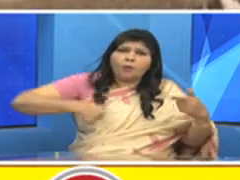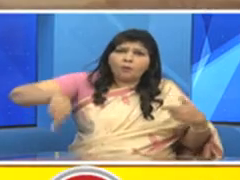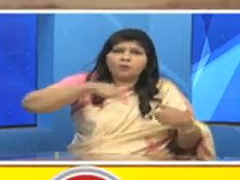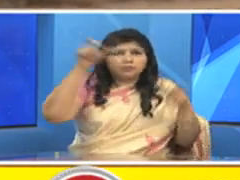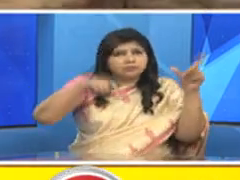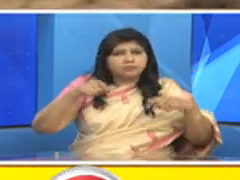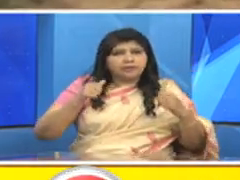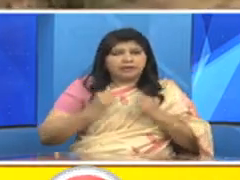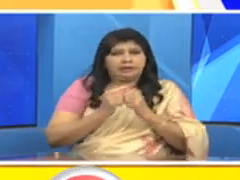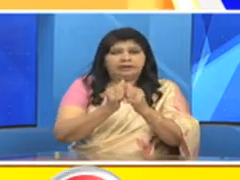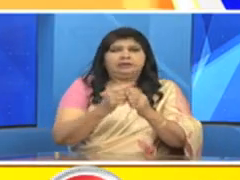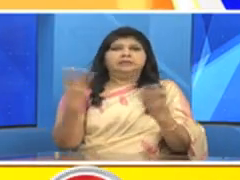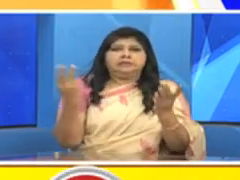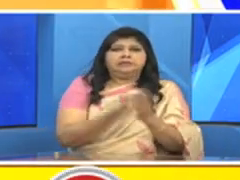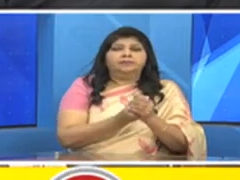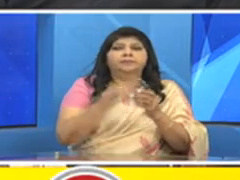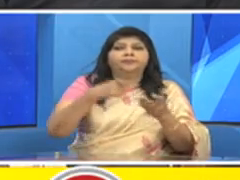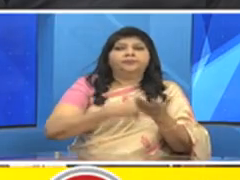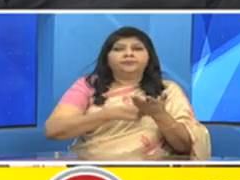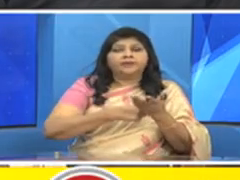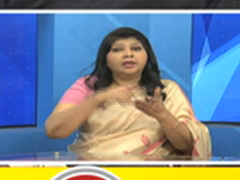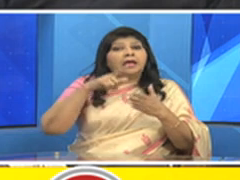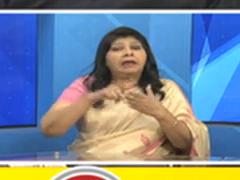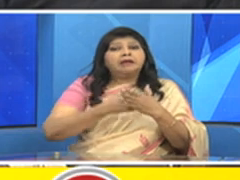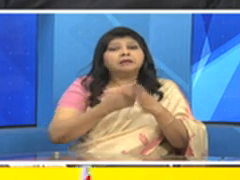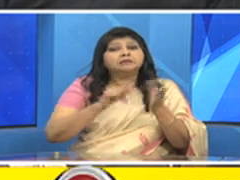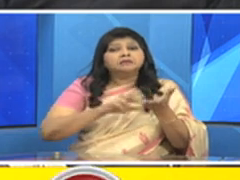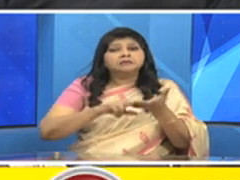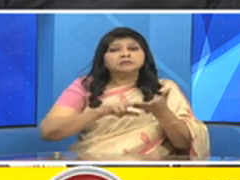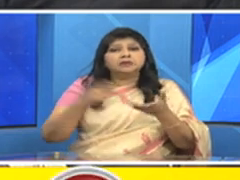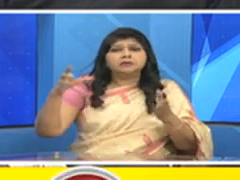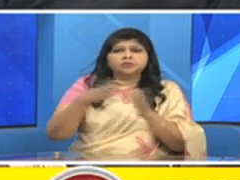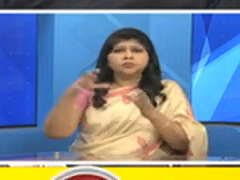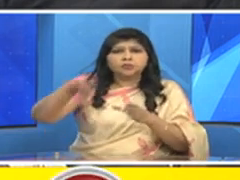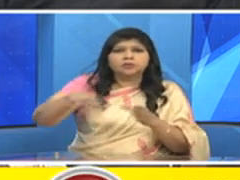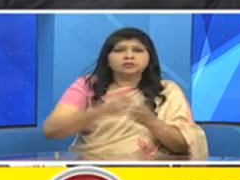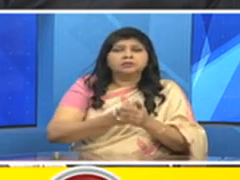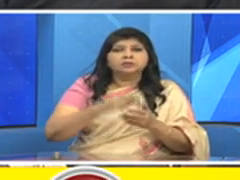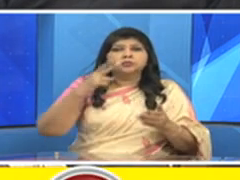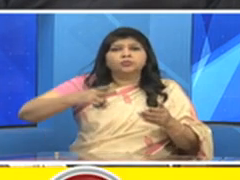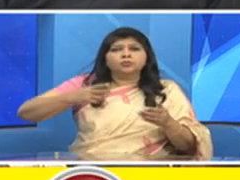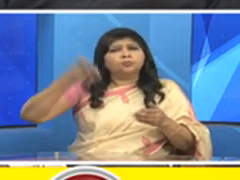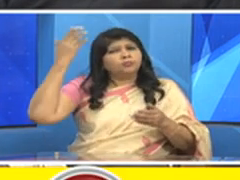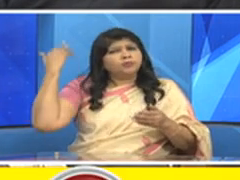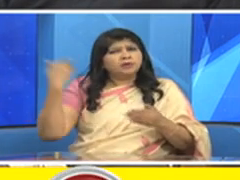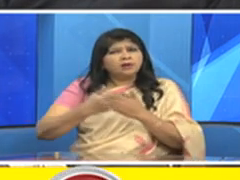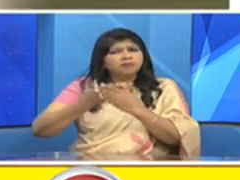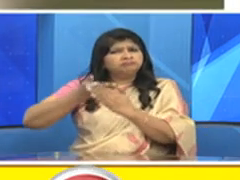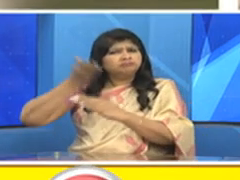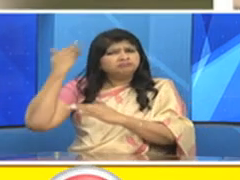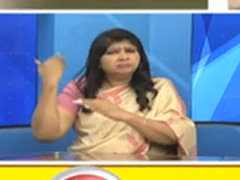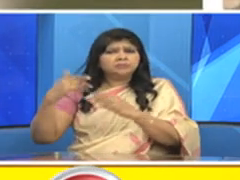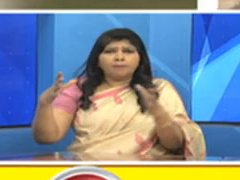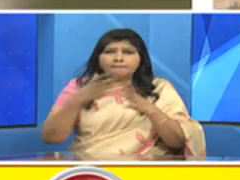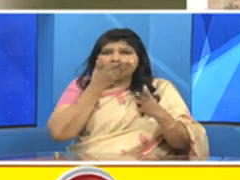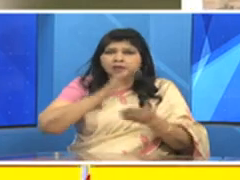अपना योगदान दिया। अब राजस्थान के जालोर जिले को ही देख लीजिए। यहाँ की 2 ऐतिहासिक बावड़ियां कूड़े और गंदे पानी